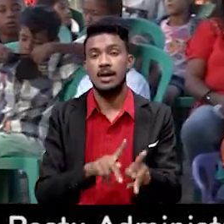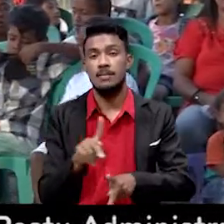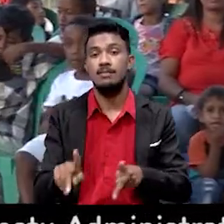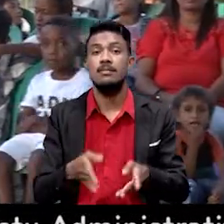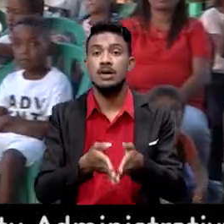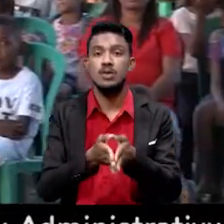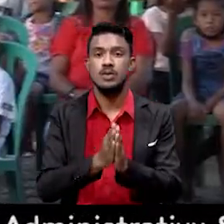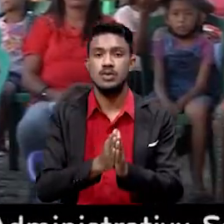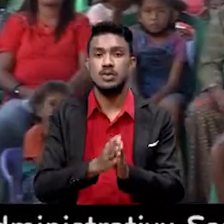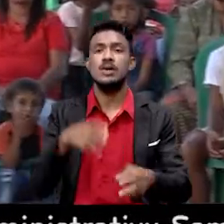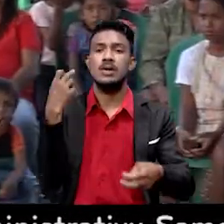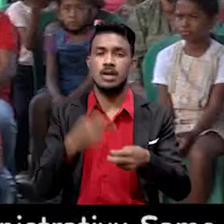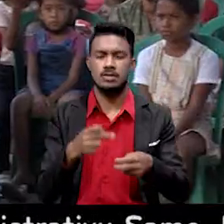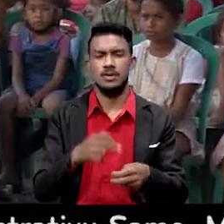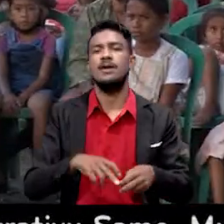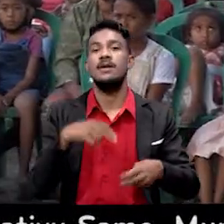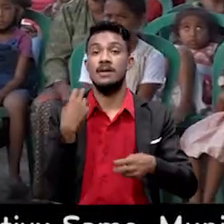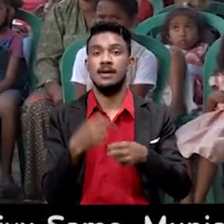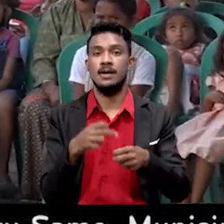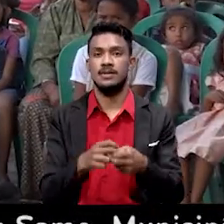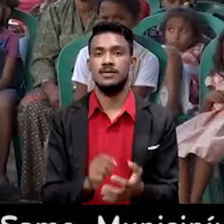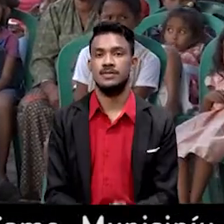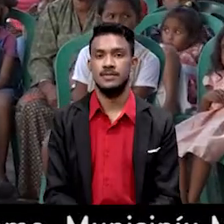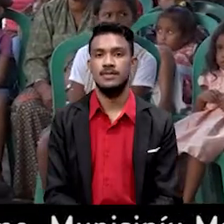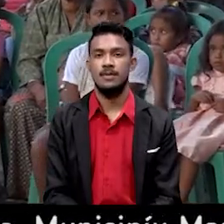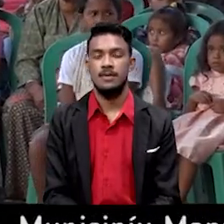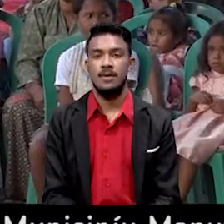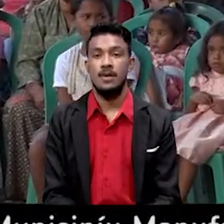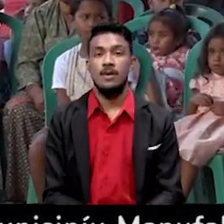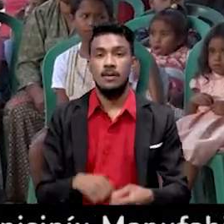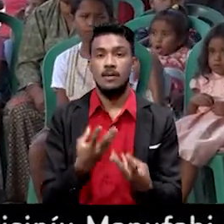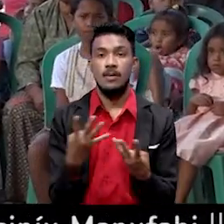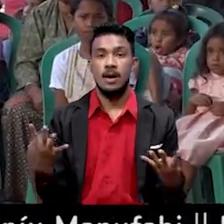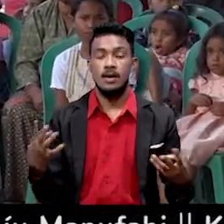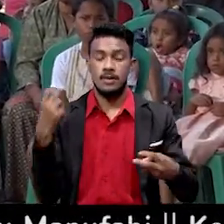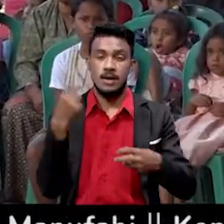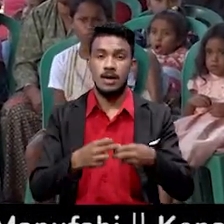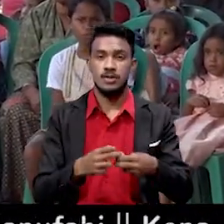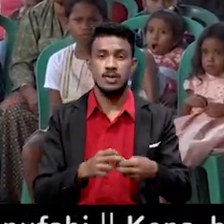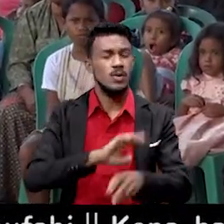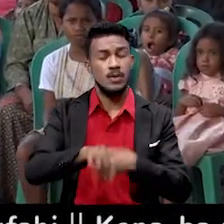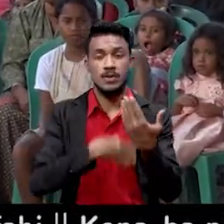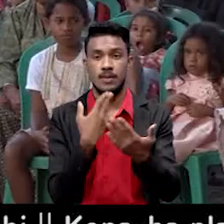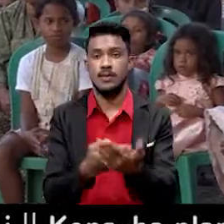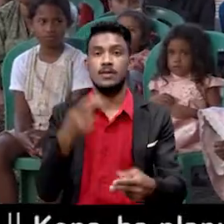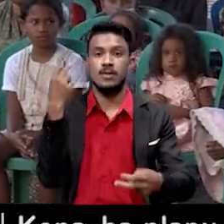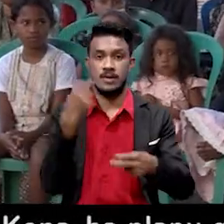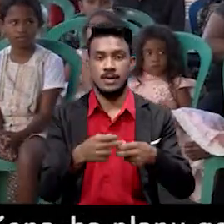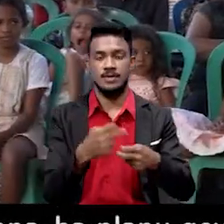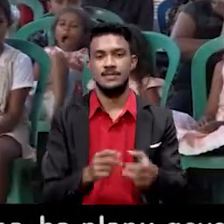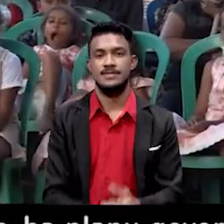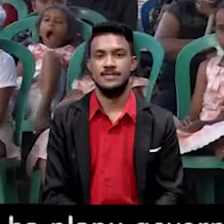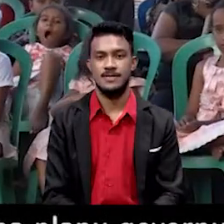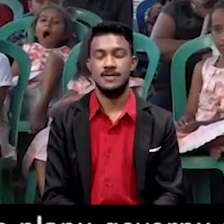ga ah terus wow terus terus ira pokoknya terus negara